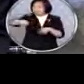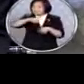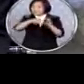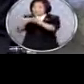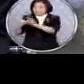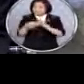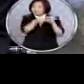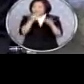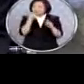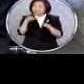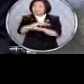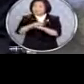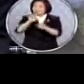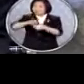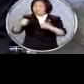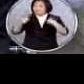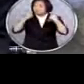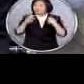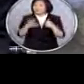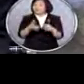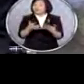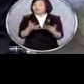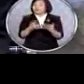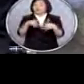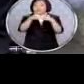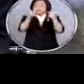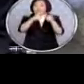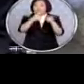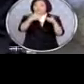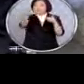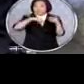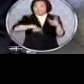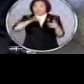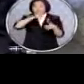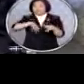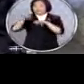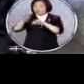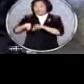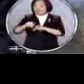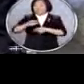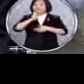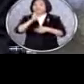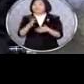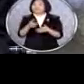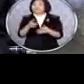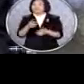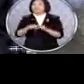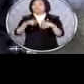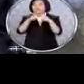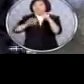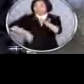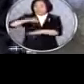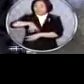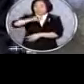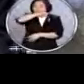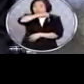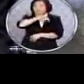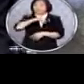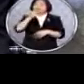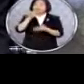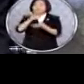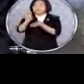常正确。日本为什么肯到台湾来签投资协议，跟 ECFA 有绝大的关系，因为日商在台湾投资之后就可以